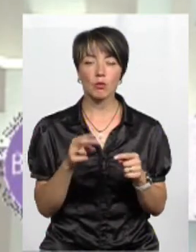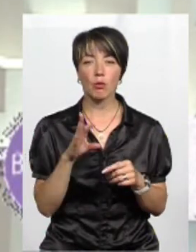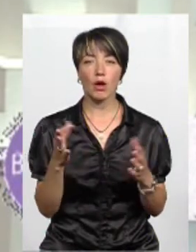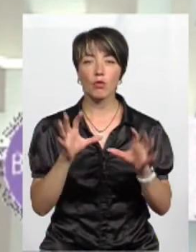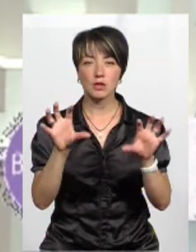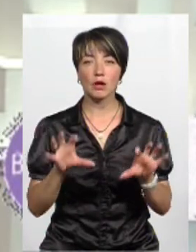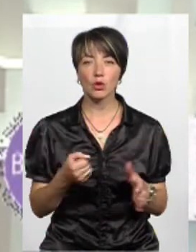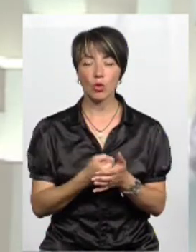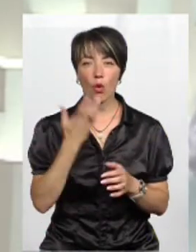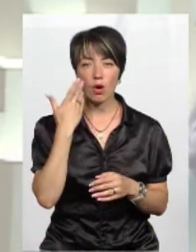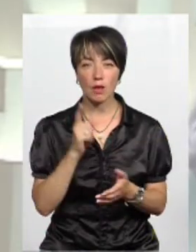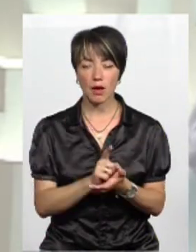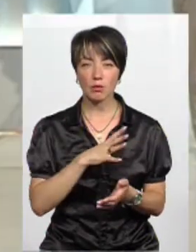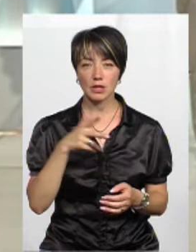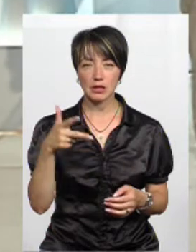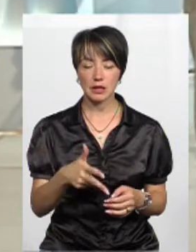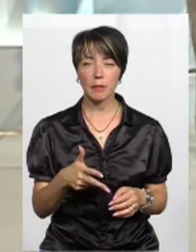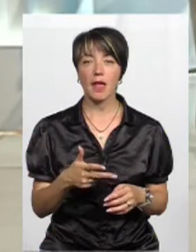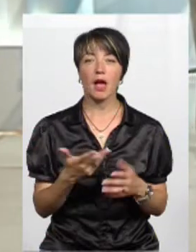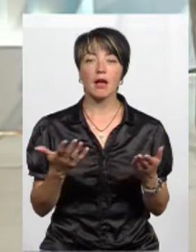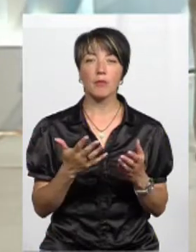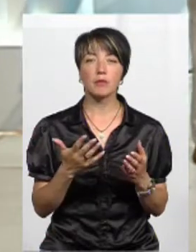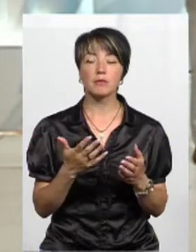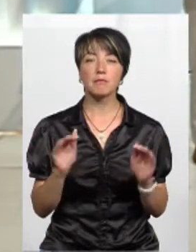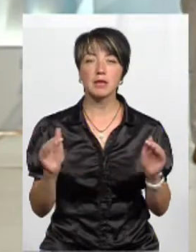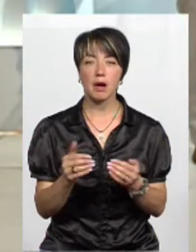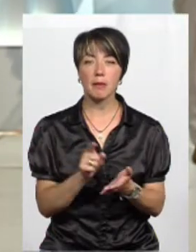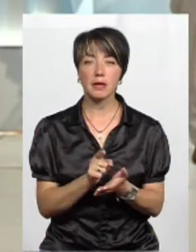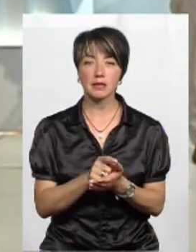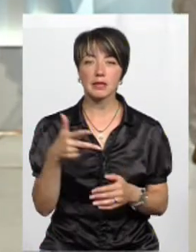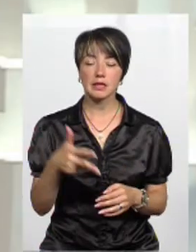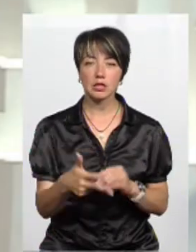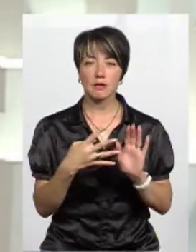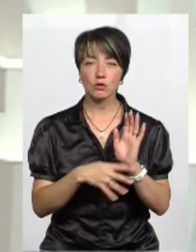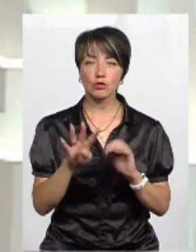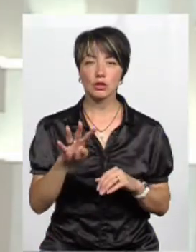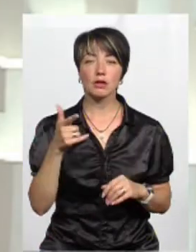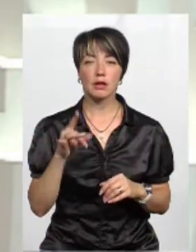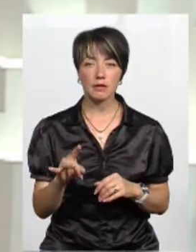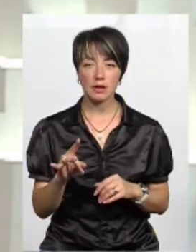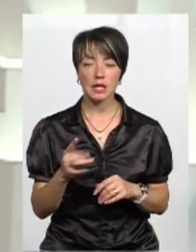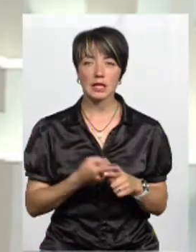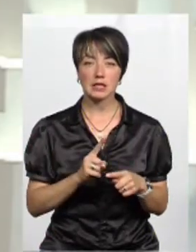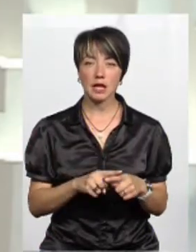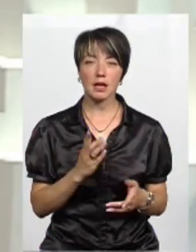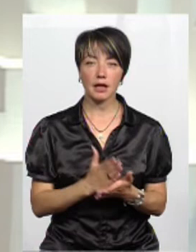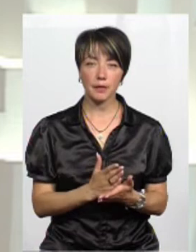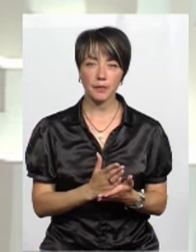якому закону, доколи має бути така пенсія мінімальна? Мінімальна пенсія 3094 гривні. Це